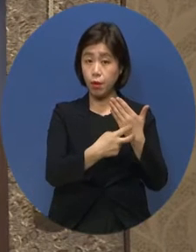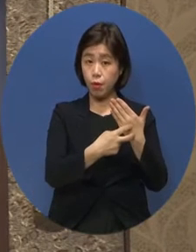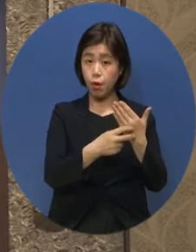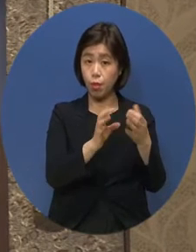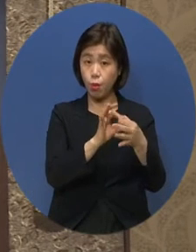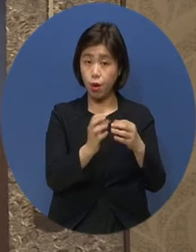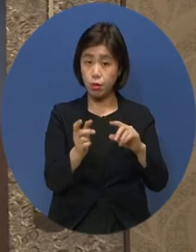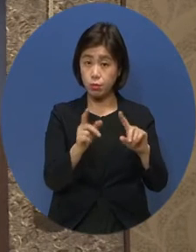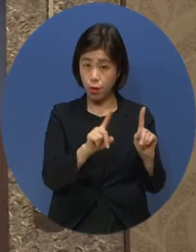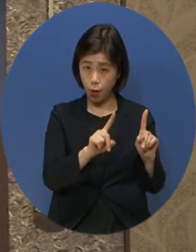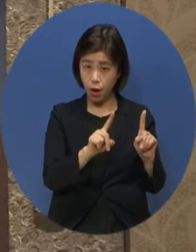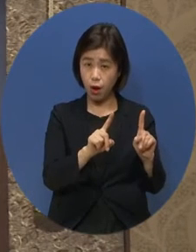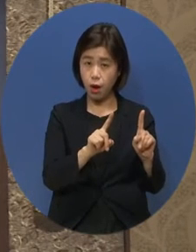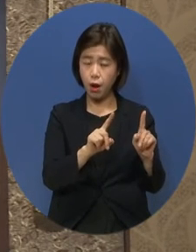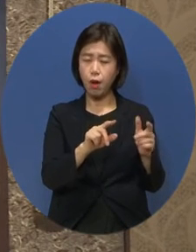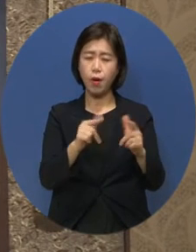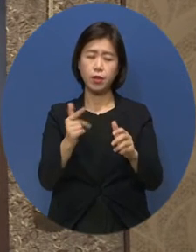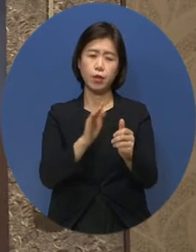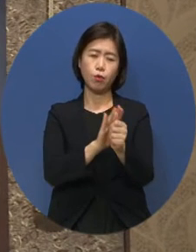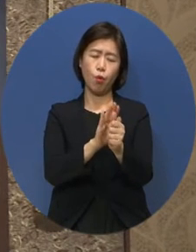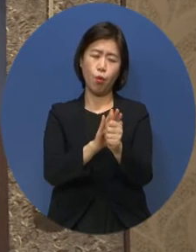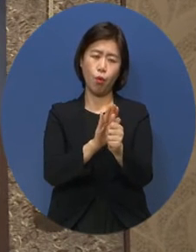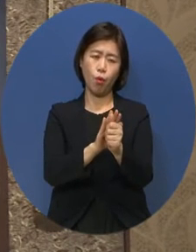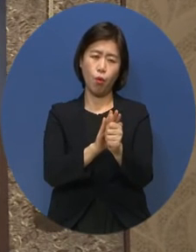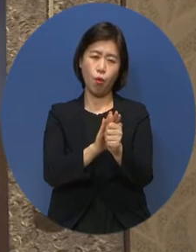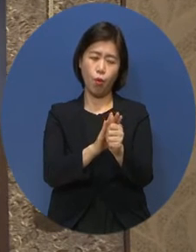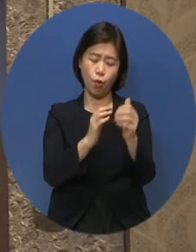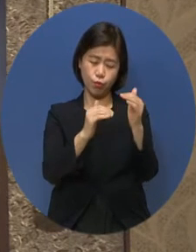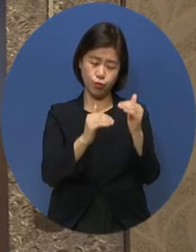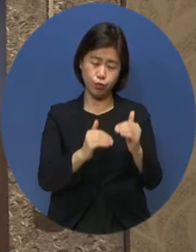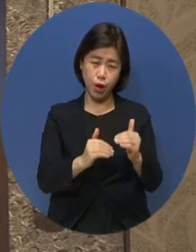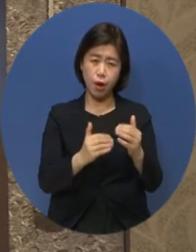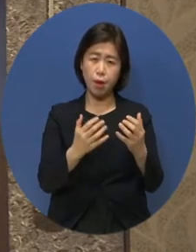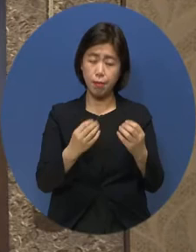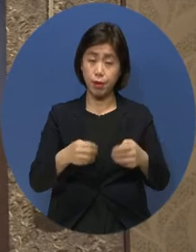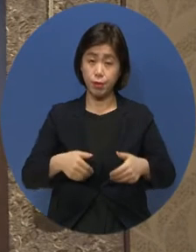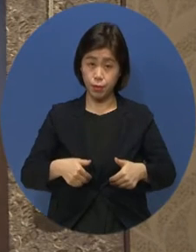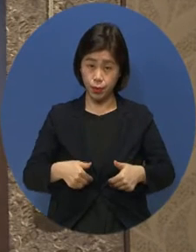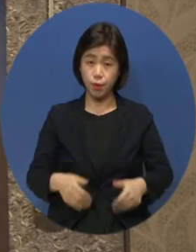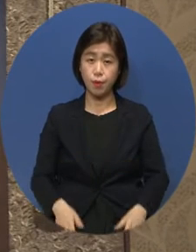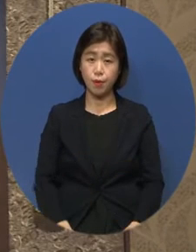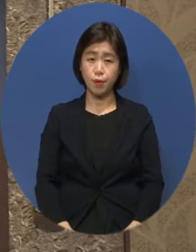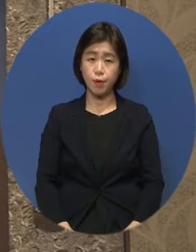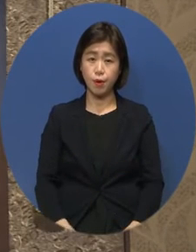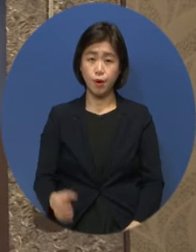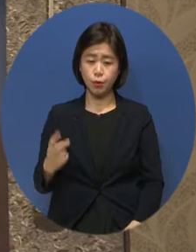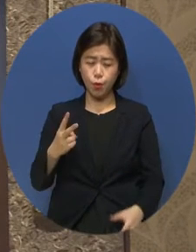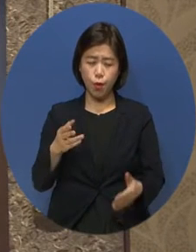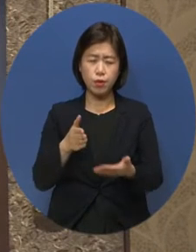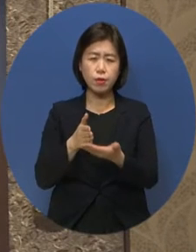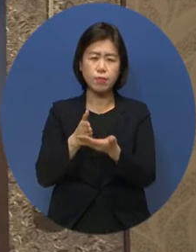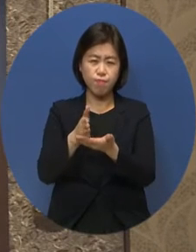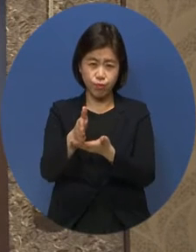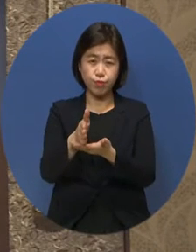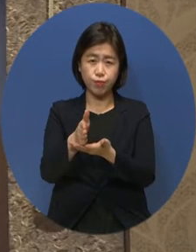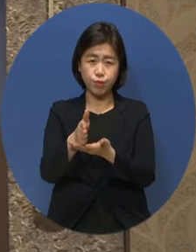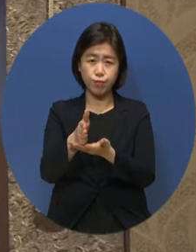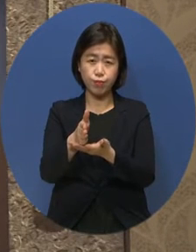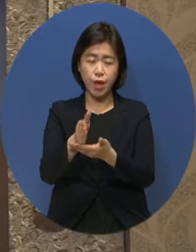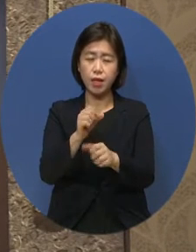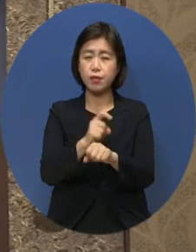이런 것들이 뒷받침이 돼야 되기 때문에 굉장히 완성도가 전문성이 많이 요구되는 부분이기 때문에